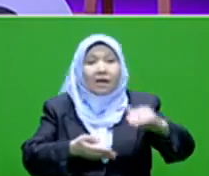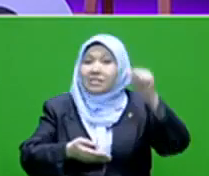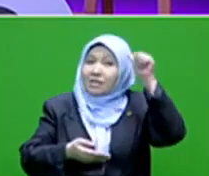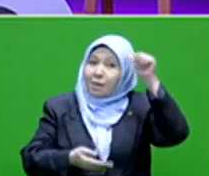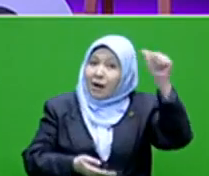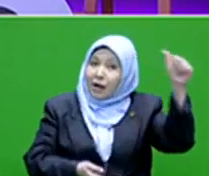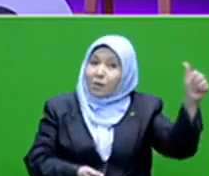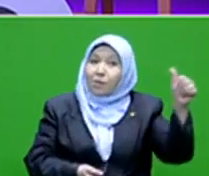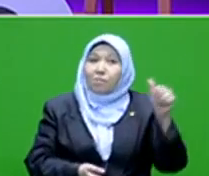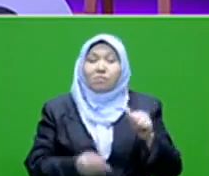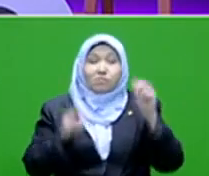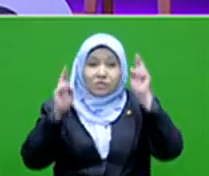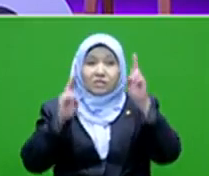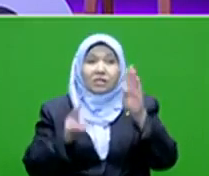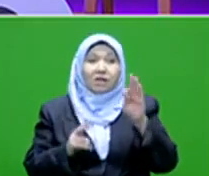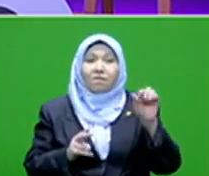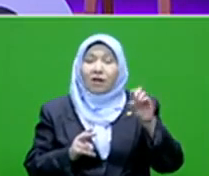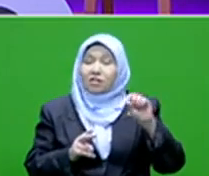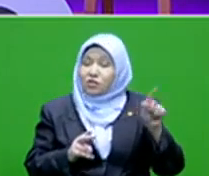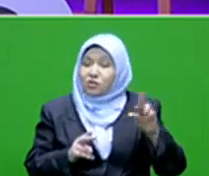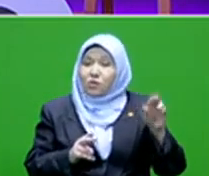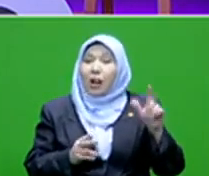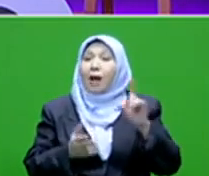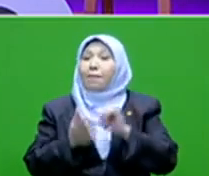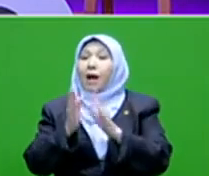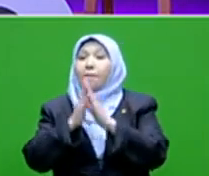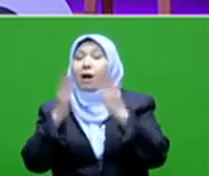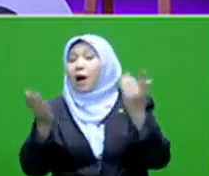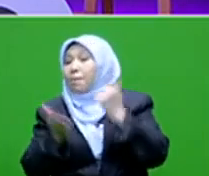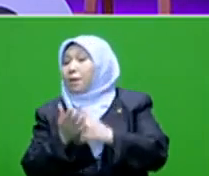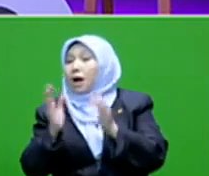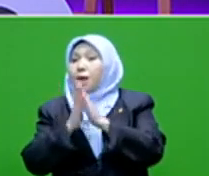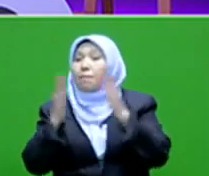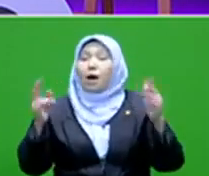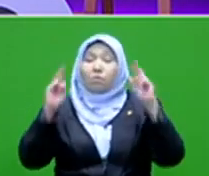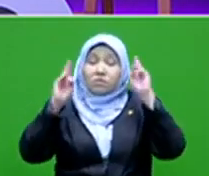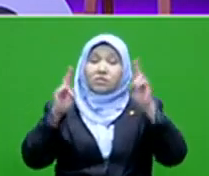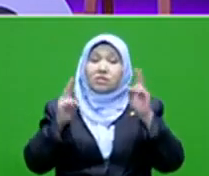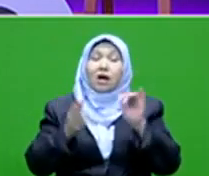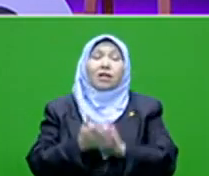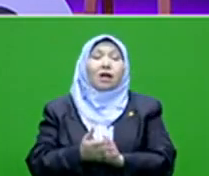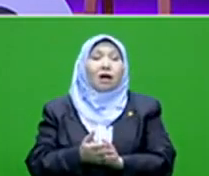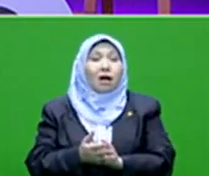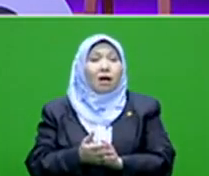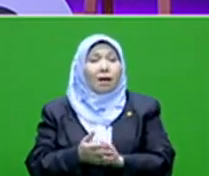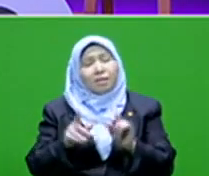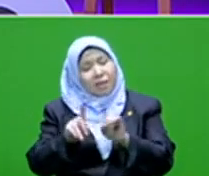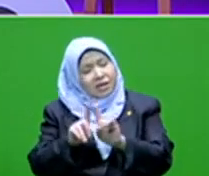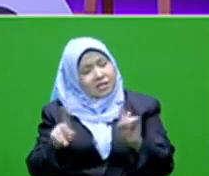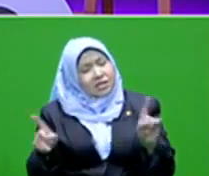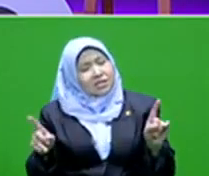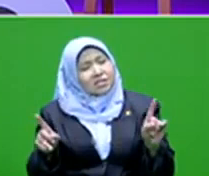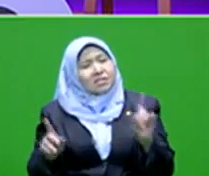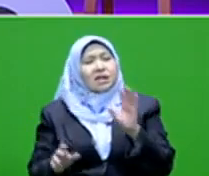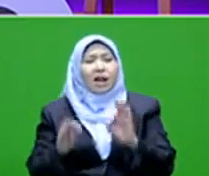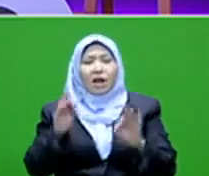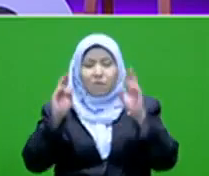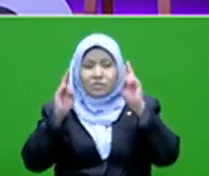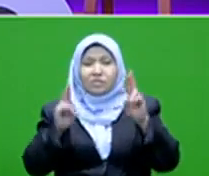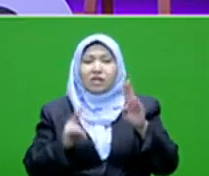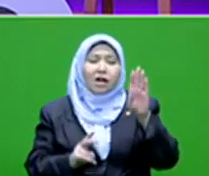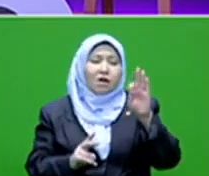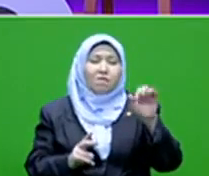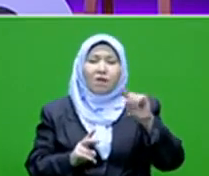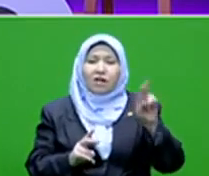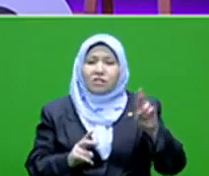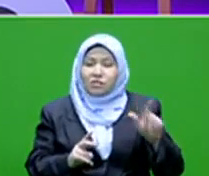apa khabar? Waalaikumsalam warahmatullahi wabarakatuh. Apa khabar Ustaz? Baik, alhamdulillah Ustaz Faz. Dia bezanya kalau Ustaz Faz di studio